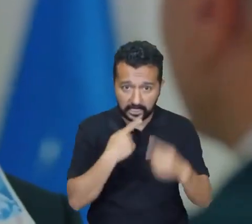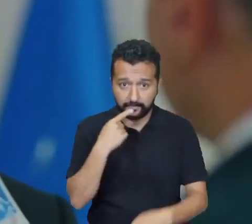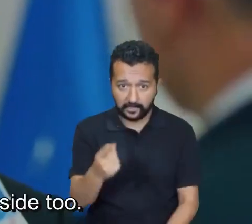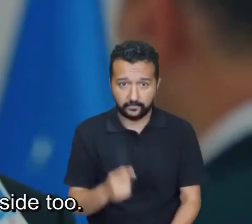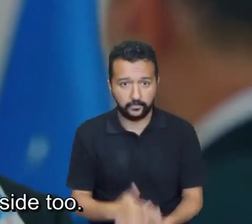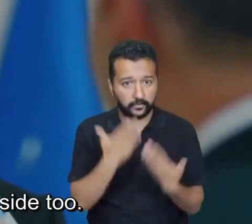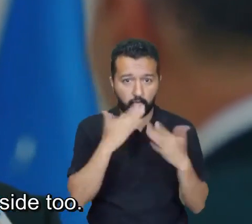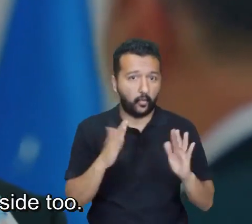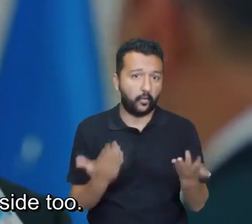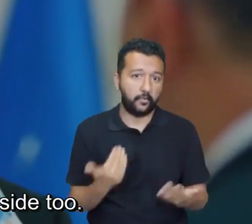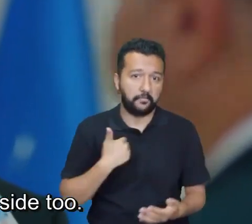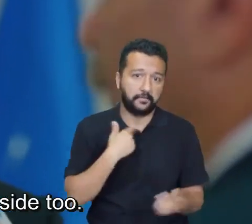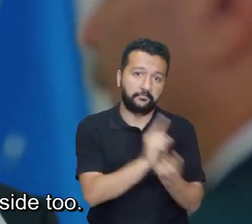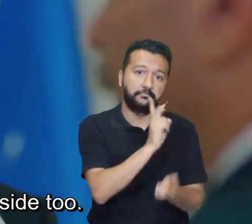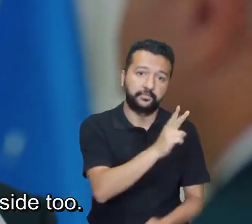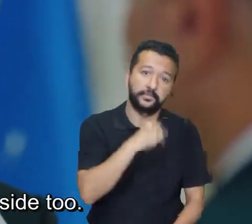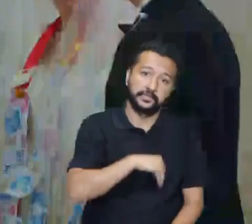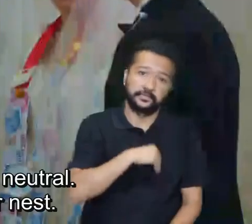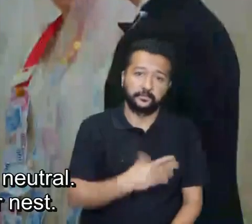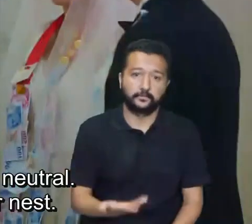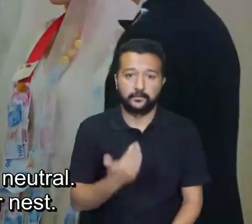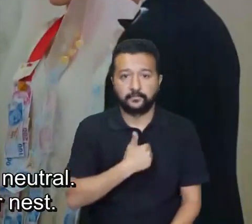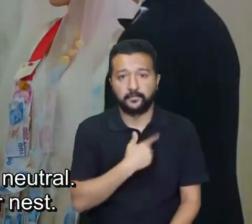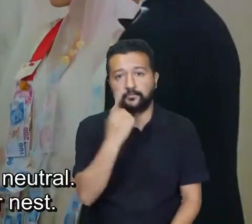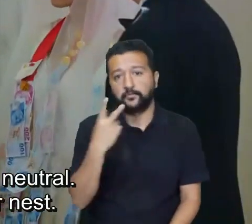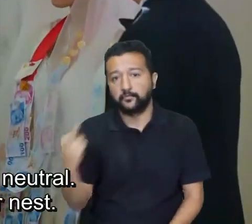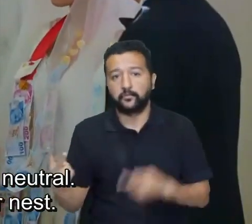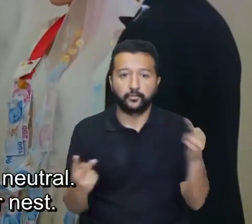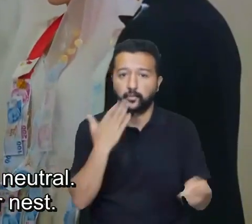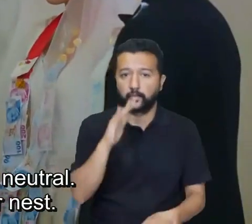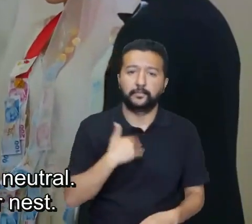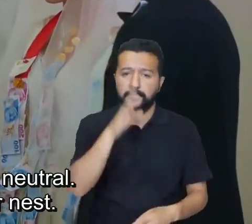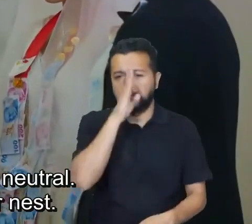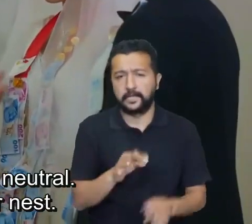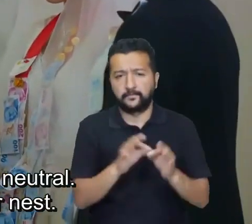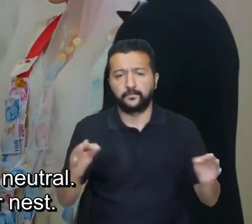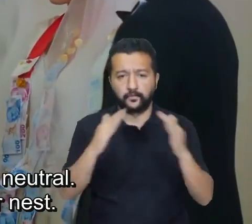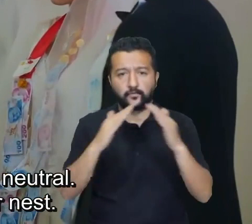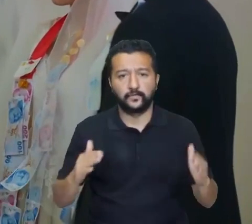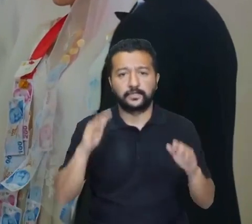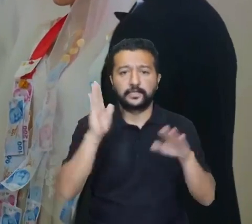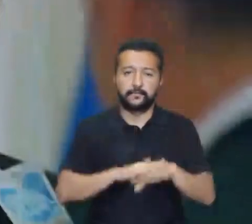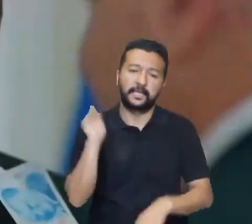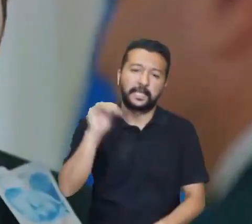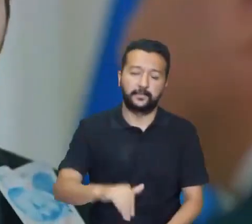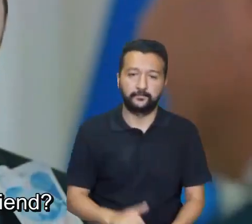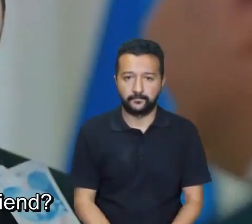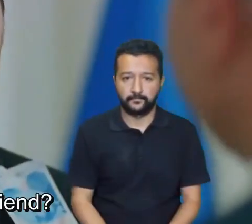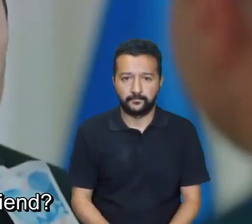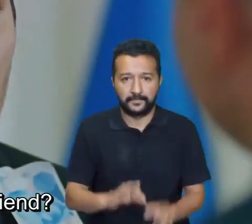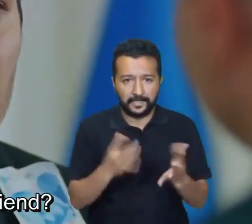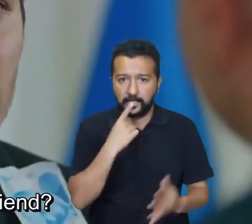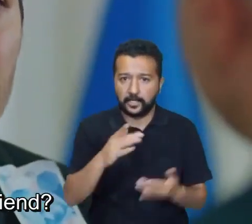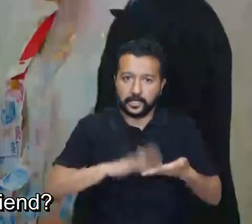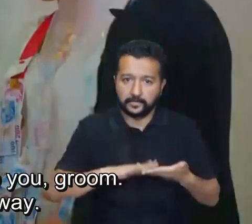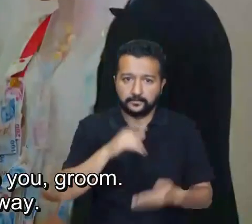mı? Yoo, ben de sizin taraftan sandım. Benim bir tarafım yok. Ben tarafsızım. Yuvanızı yapmaya geldim. Ne